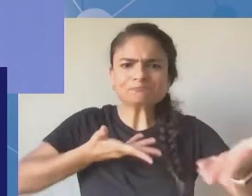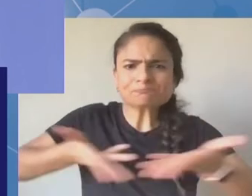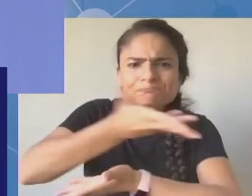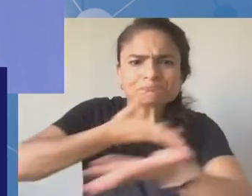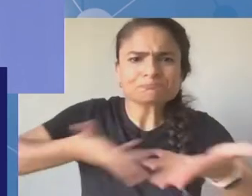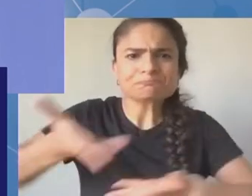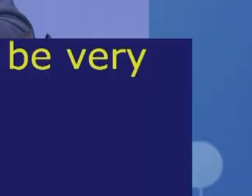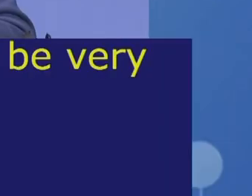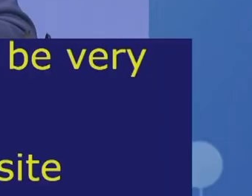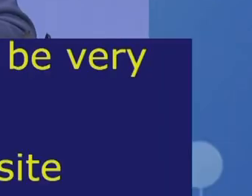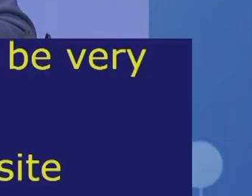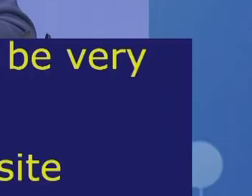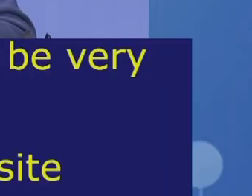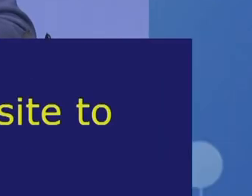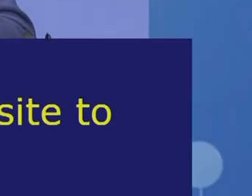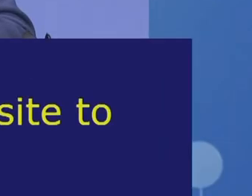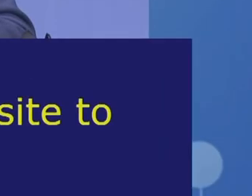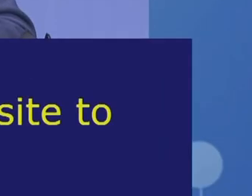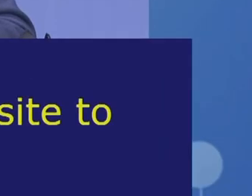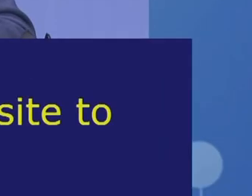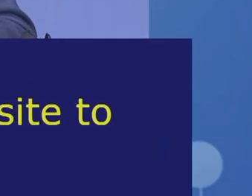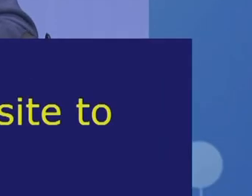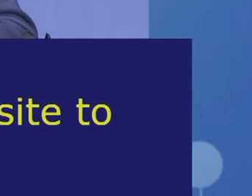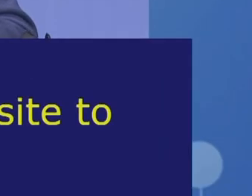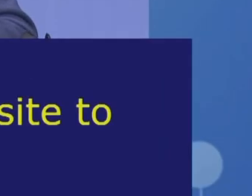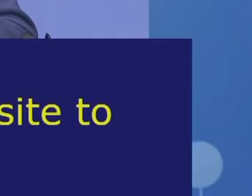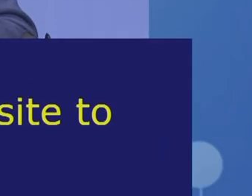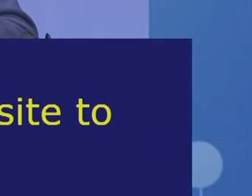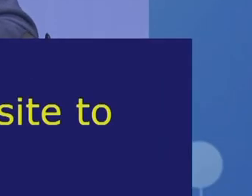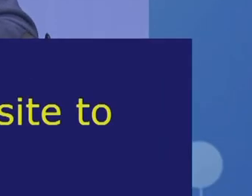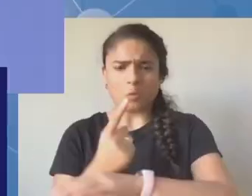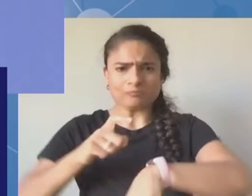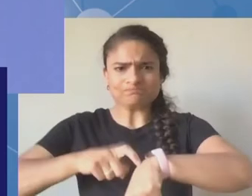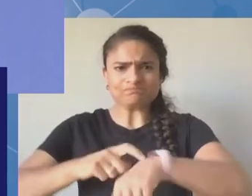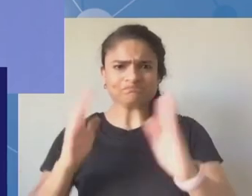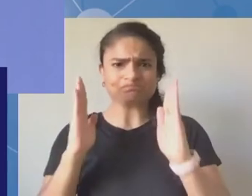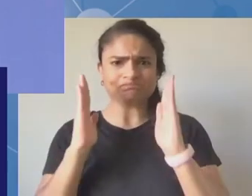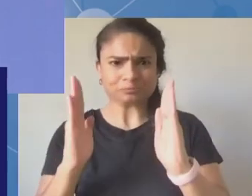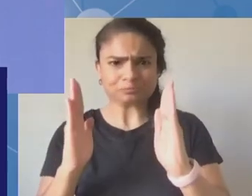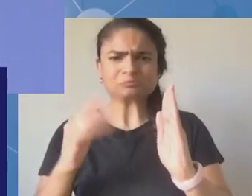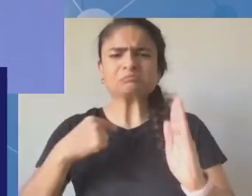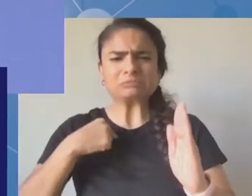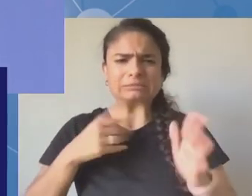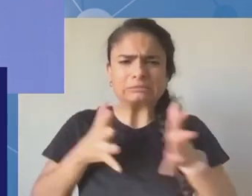نعطيكم الصوت في الجمهور وفي القاعة ومن